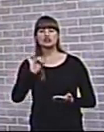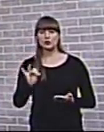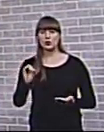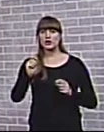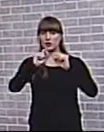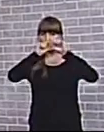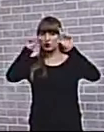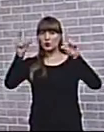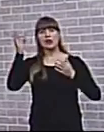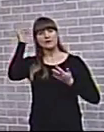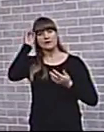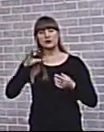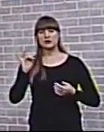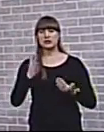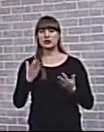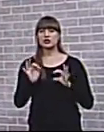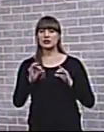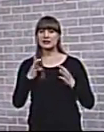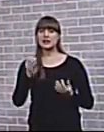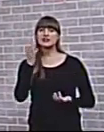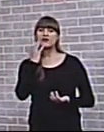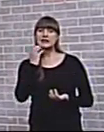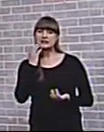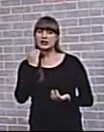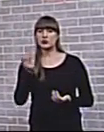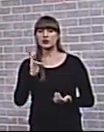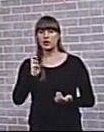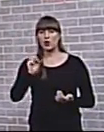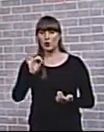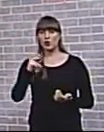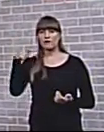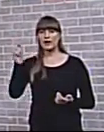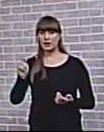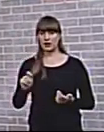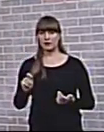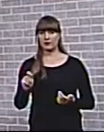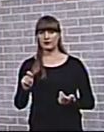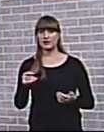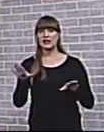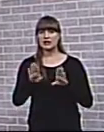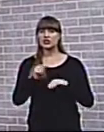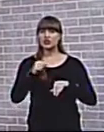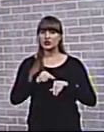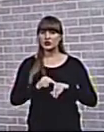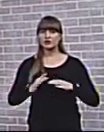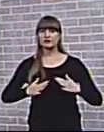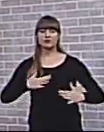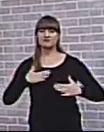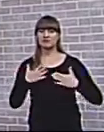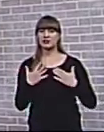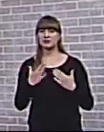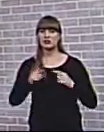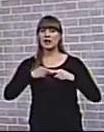школе. Вспомнили истории, которые рассказывали дедушки нам о войне. Ну, такие чувства поднимаются.